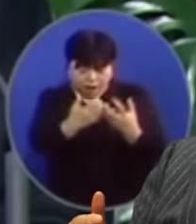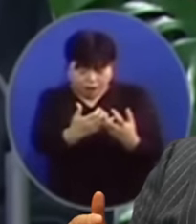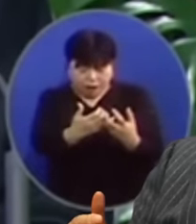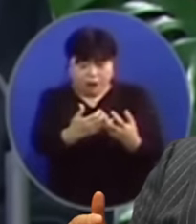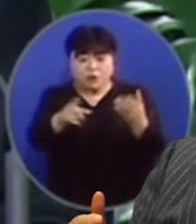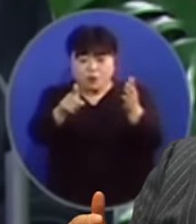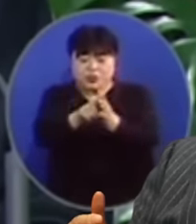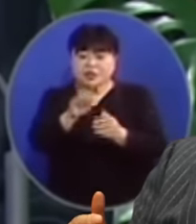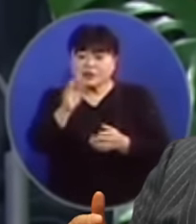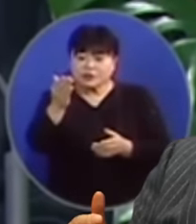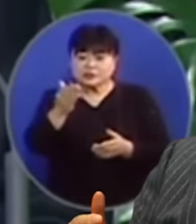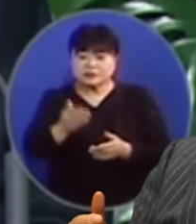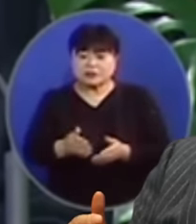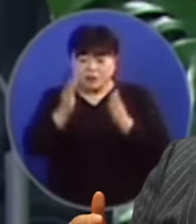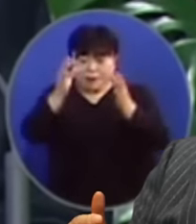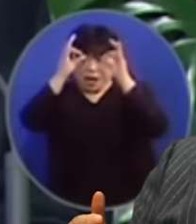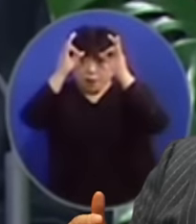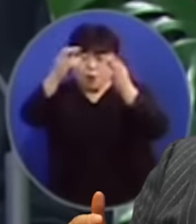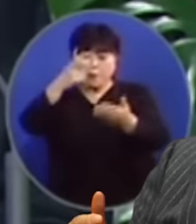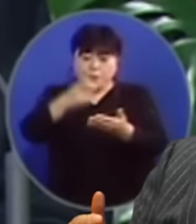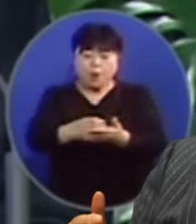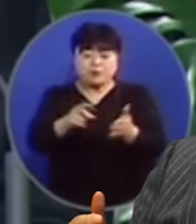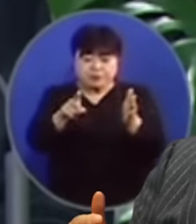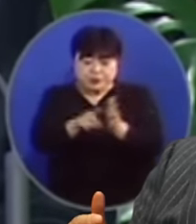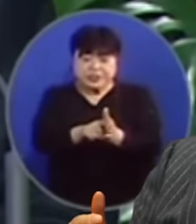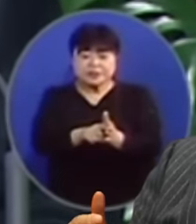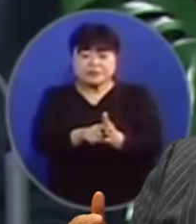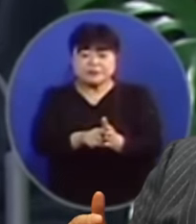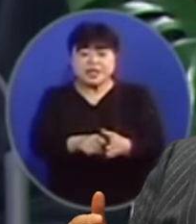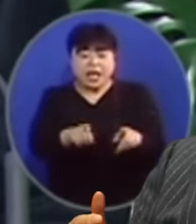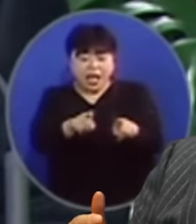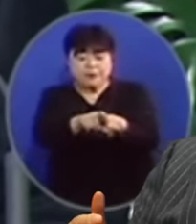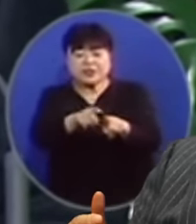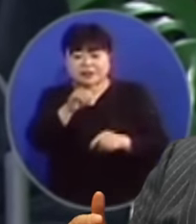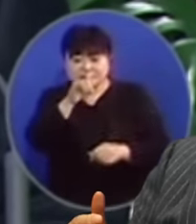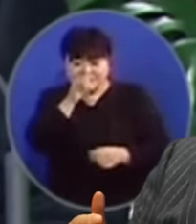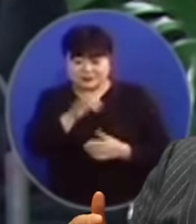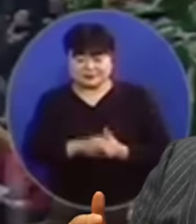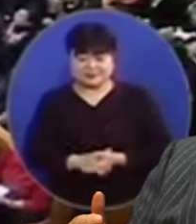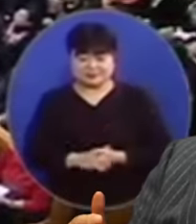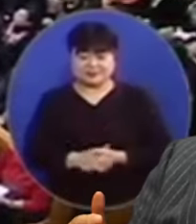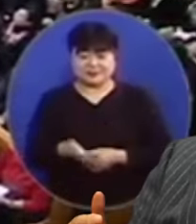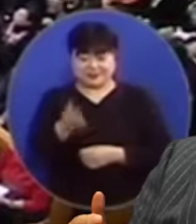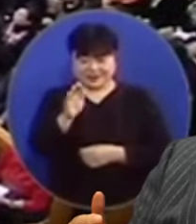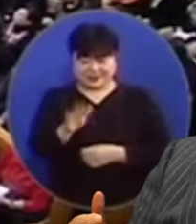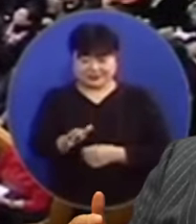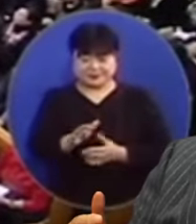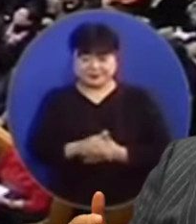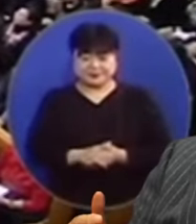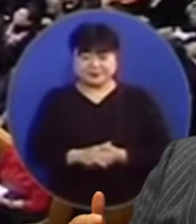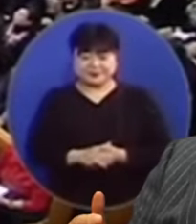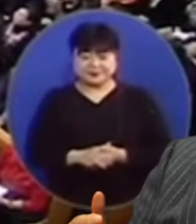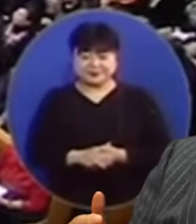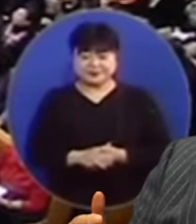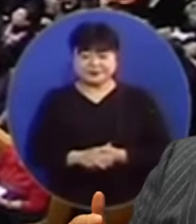된 것입니다. 바라봄의 법칙과 믿음이 같이 있은 것입니다. 그런데